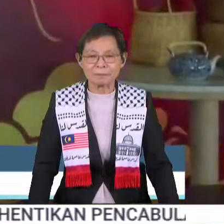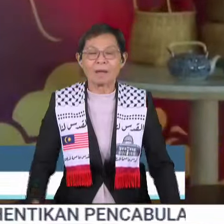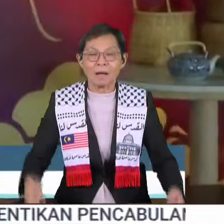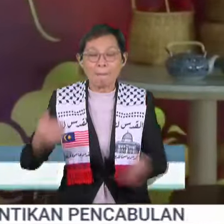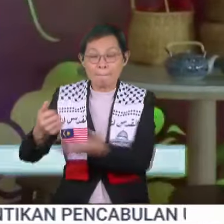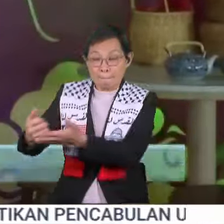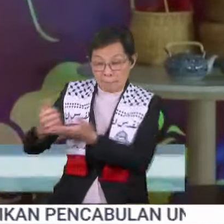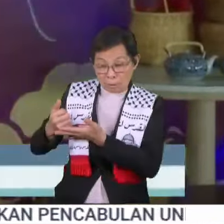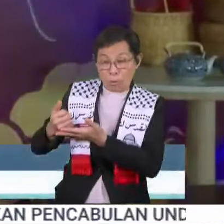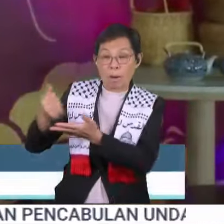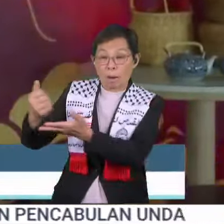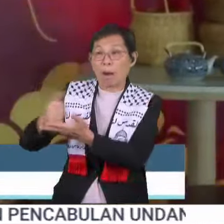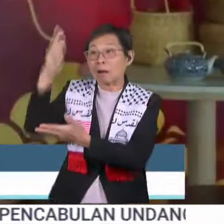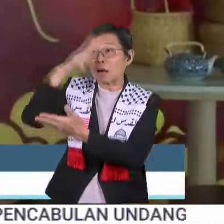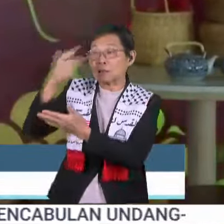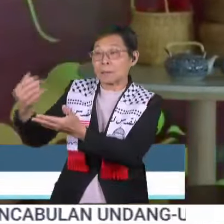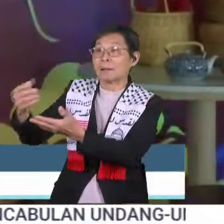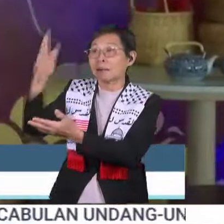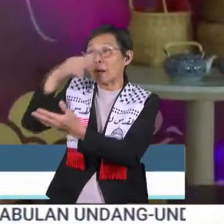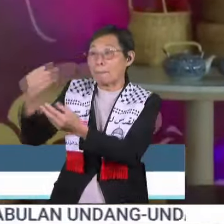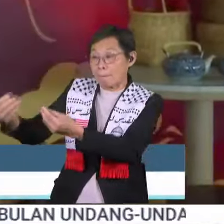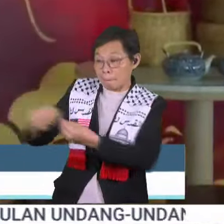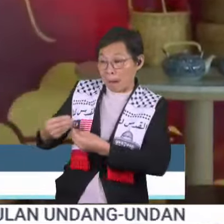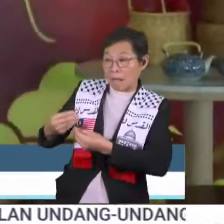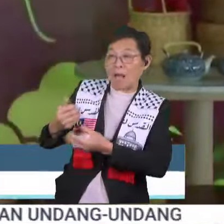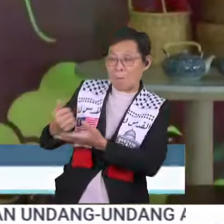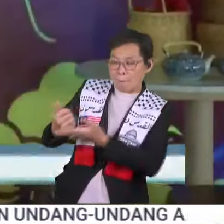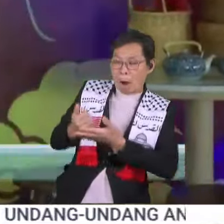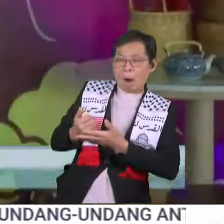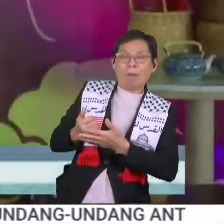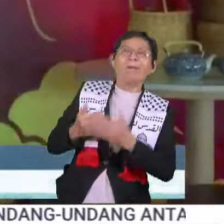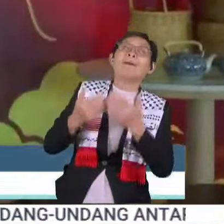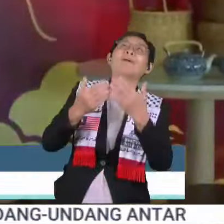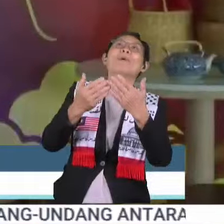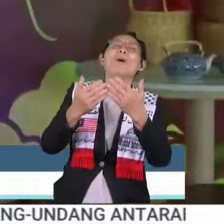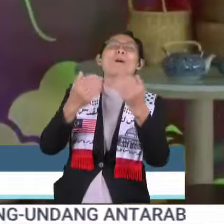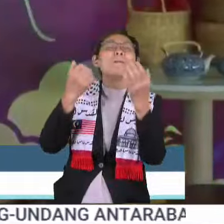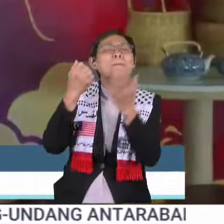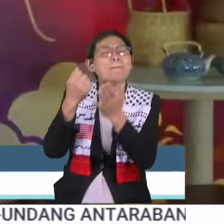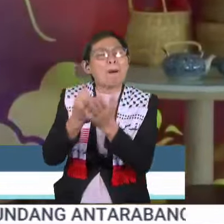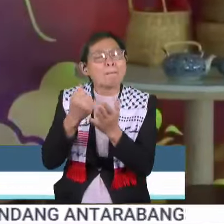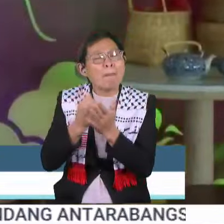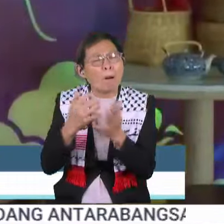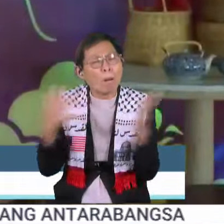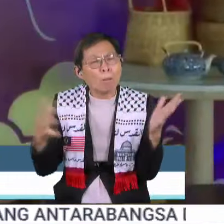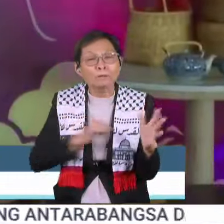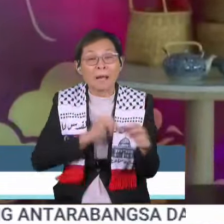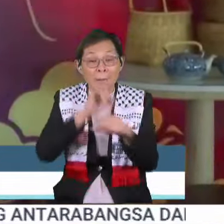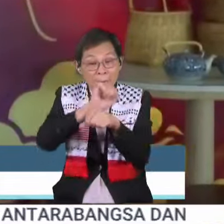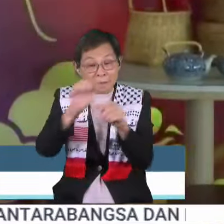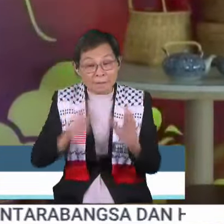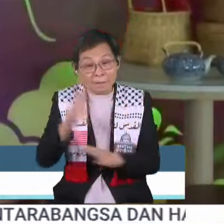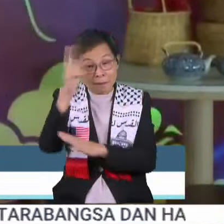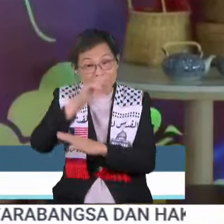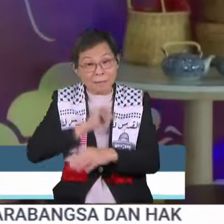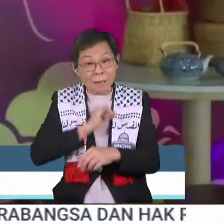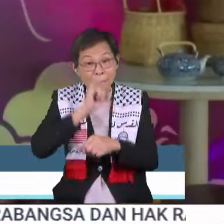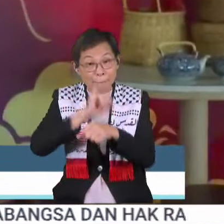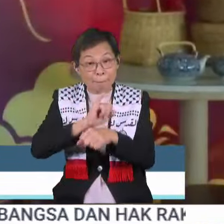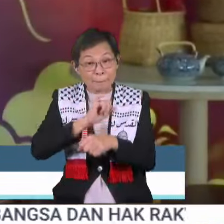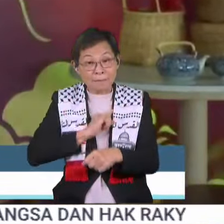dengan bantuan yang kerajaan sekarang bagi Alhamdulillah sangatsangat membantu sebagai saya penjawat awam yang